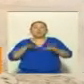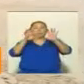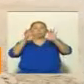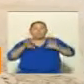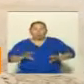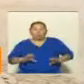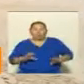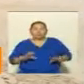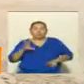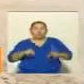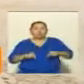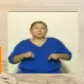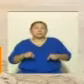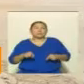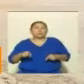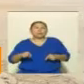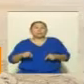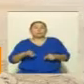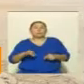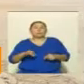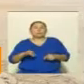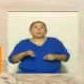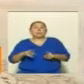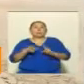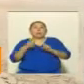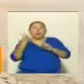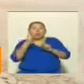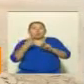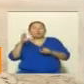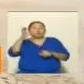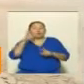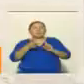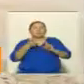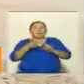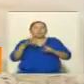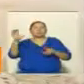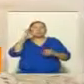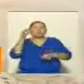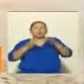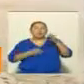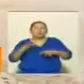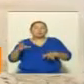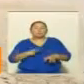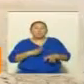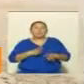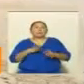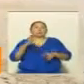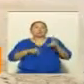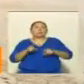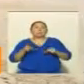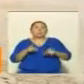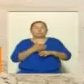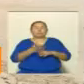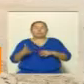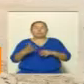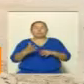енді, яғни басы бірінші сатыда сот шешімімен, одан кейін апелляция тұрғыда да қаралды. Осыны қазіргі таңда біздер